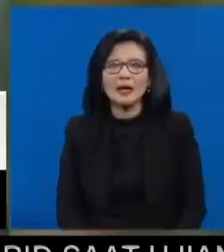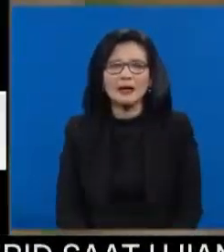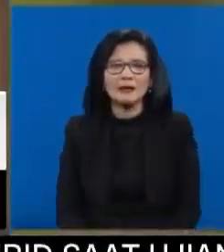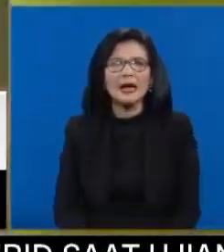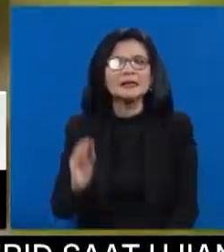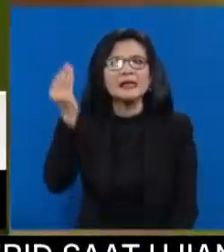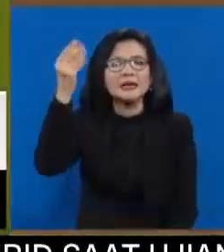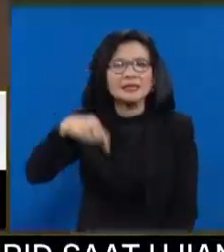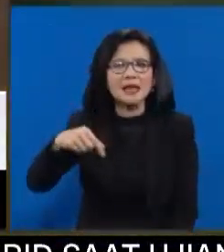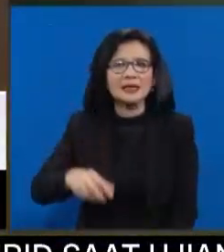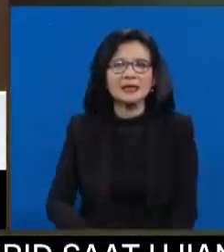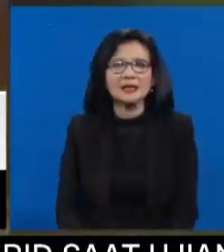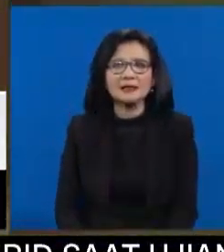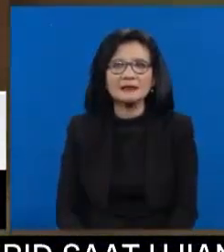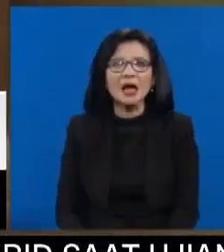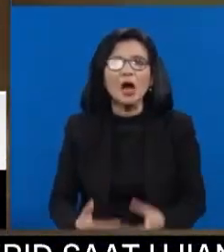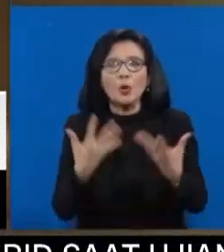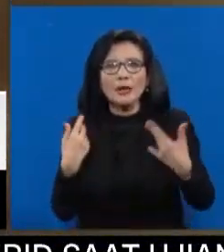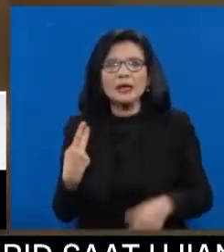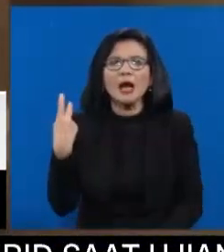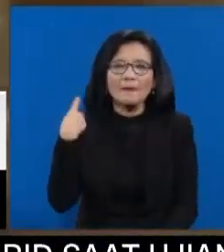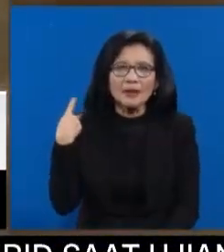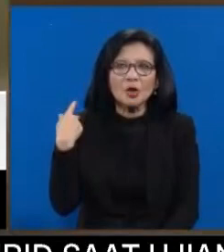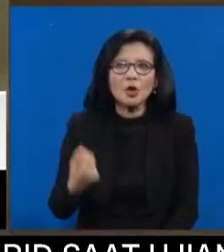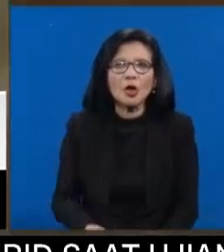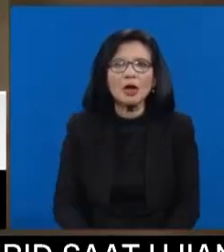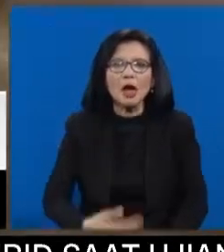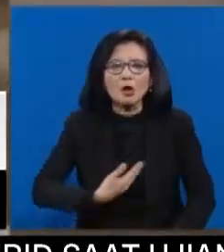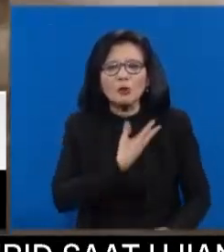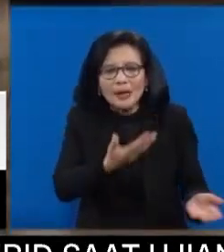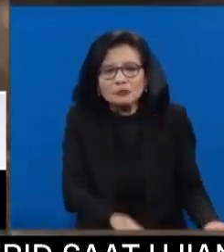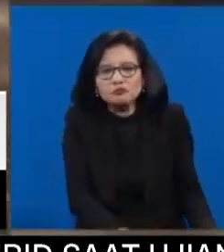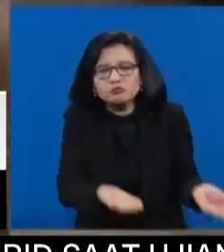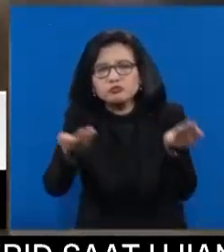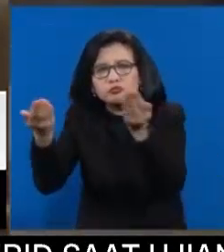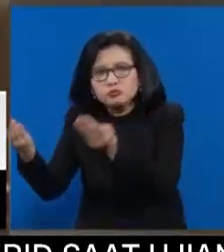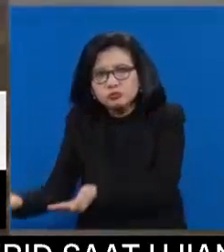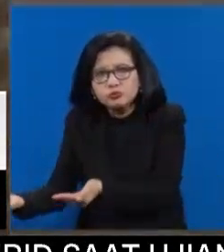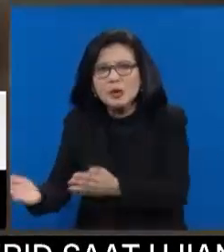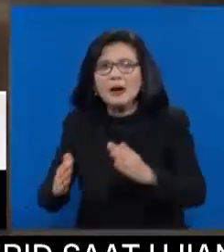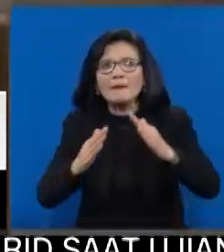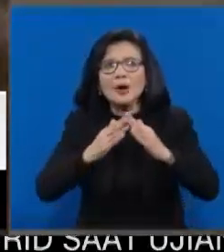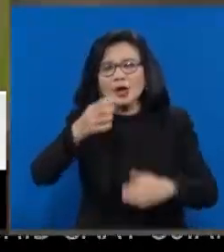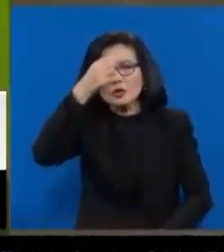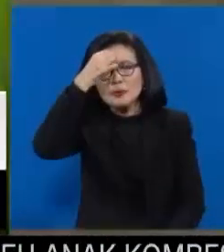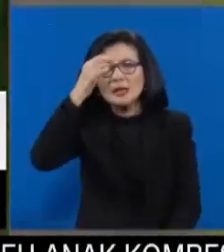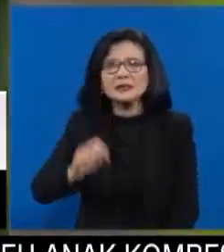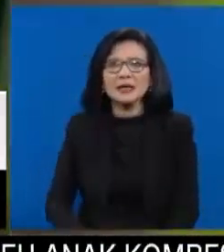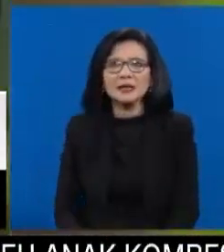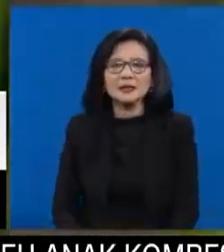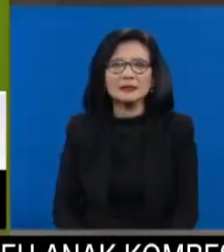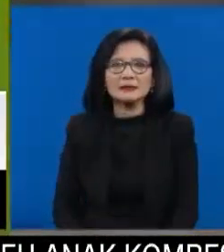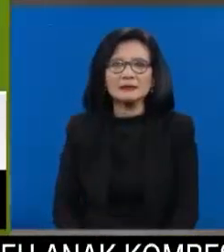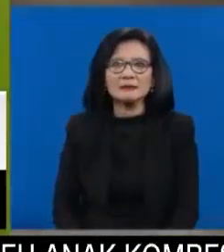Jakarta Selatan. Warga bahu-membahu membawa korban keluar dari pemukiman dan membawanya ke rumah sakit Suyoto untuk mendapatkan pertolongan